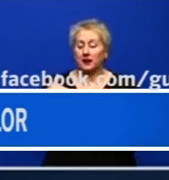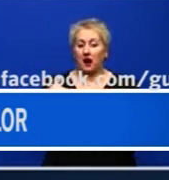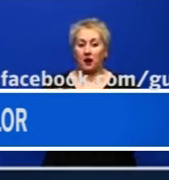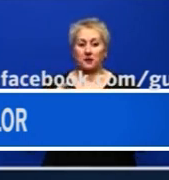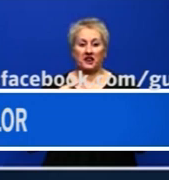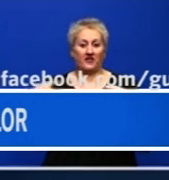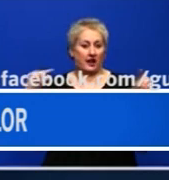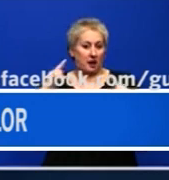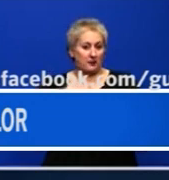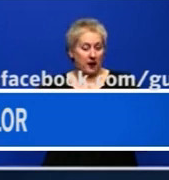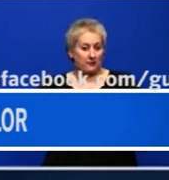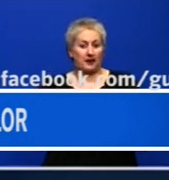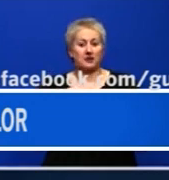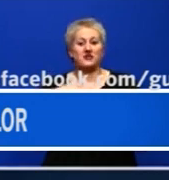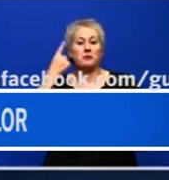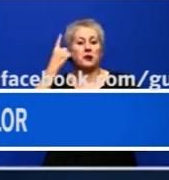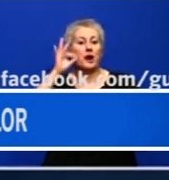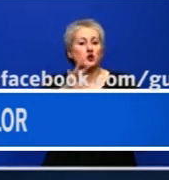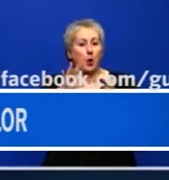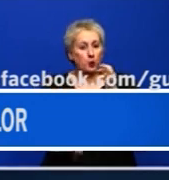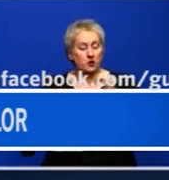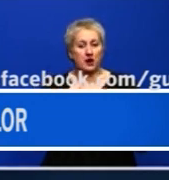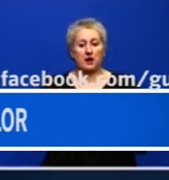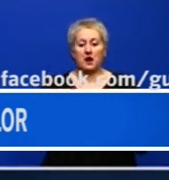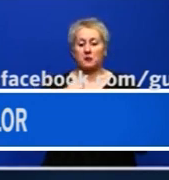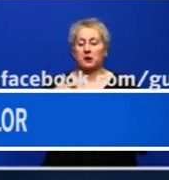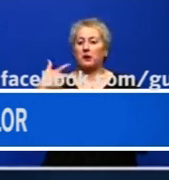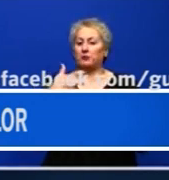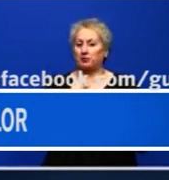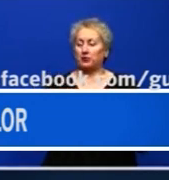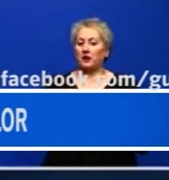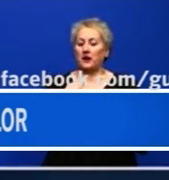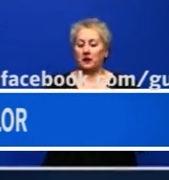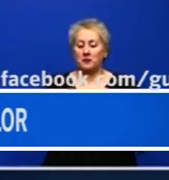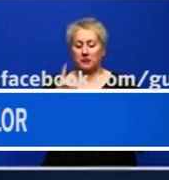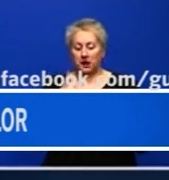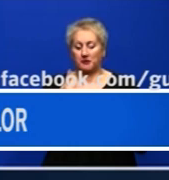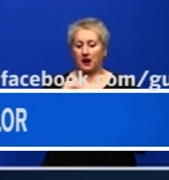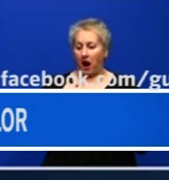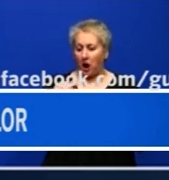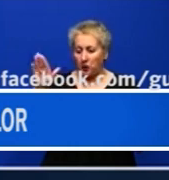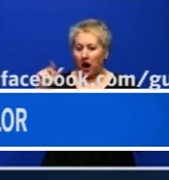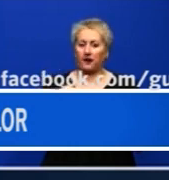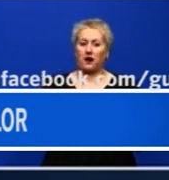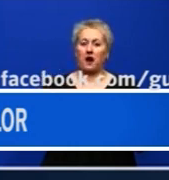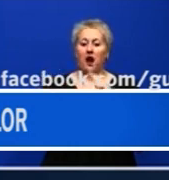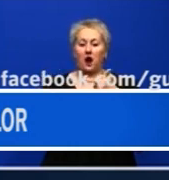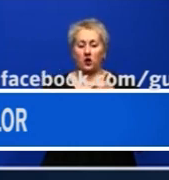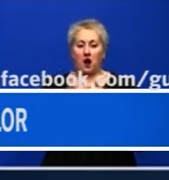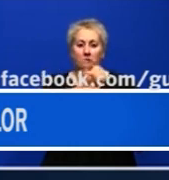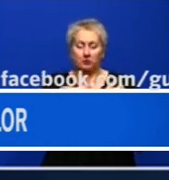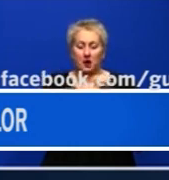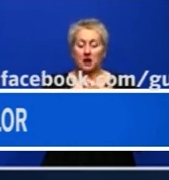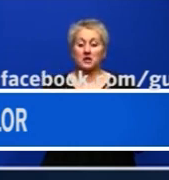mijloace să fie prima soluție, tranquilizarea și relocarea etapa următoare și extragerea prin eutanasiere sau